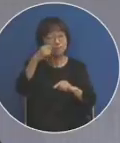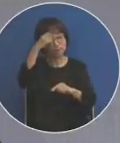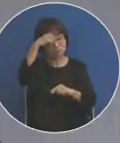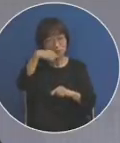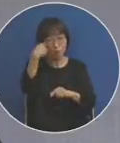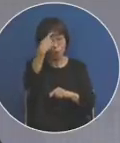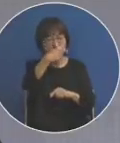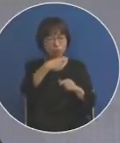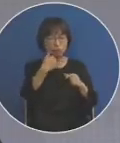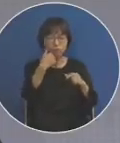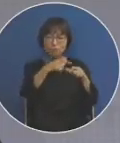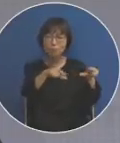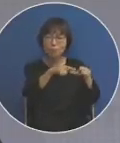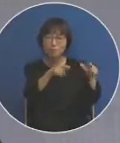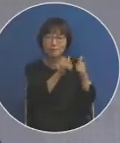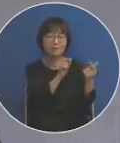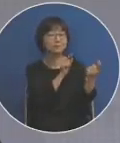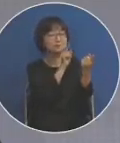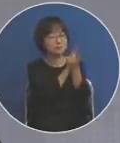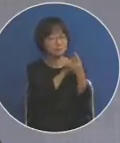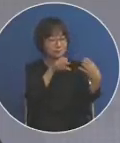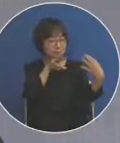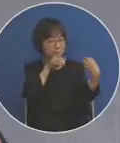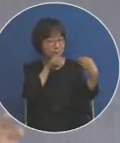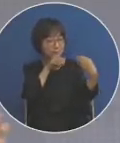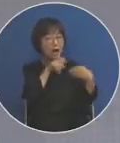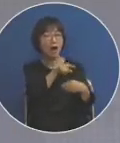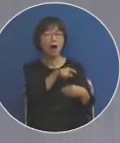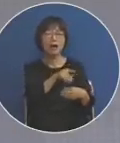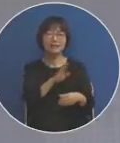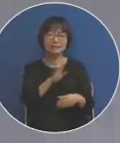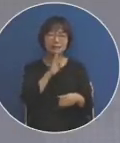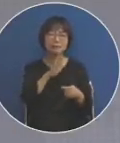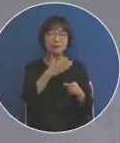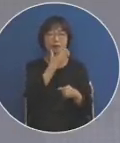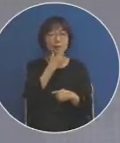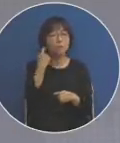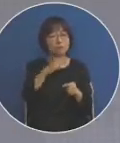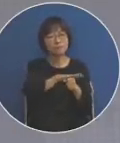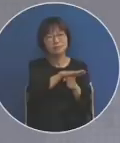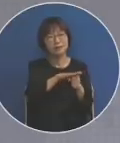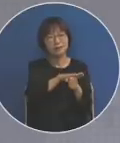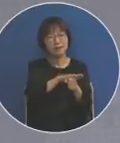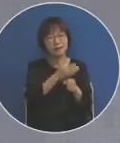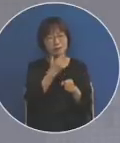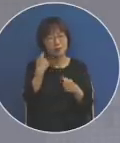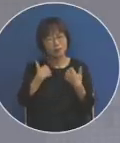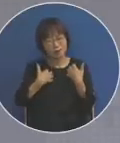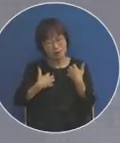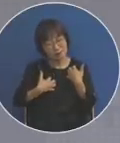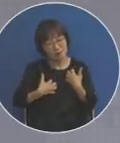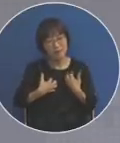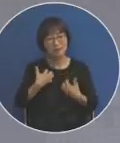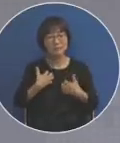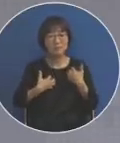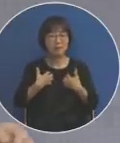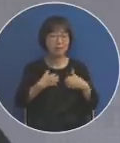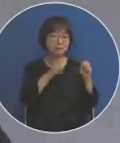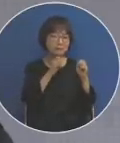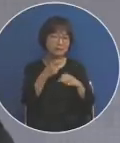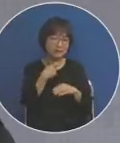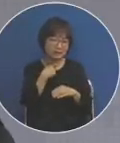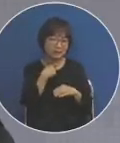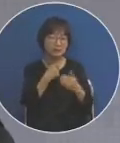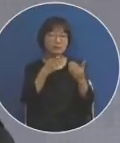met this one normal person. 이분이 정말 복음 사랑하고 누리고 전하는 걸 This person who loved the gospel so much, enjoying it,